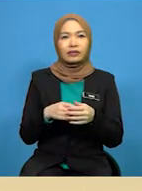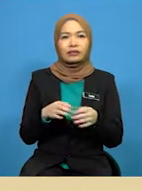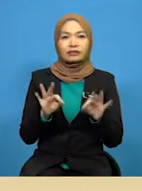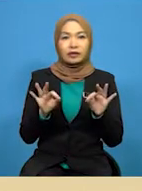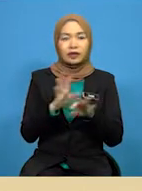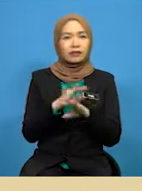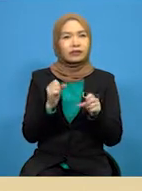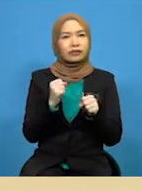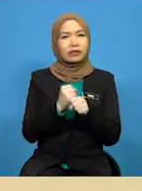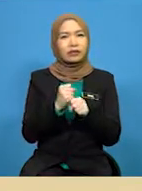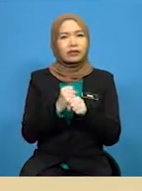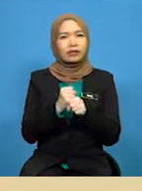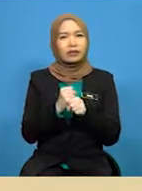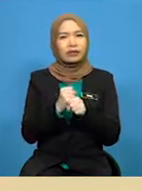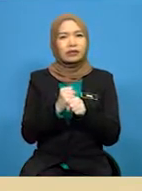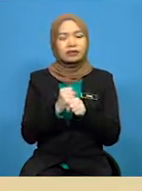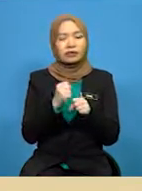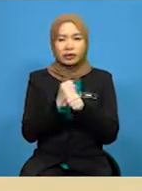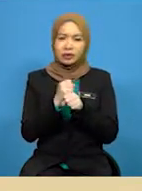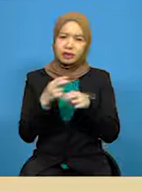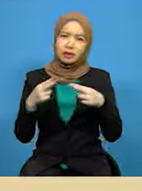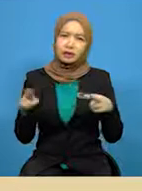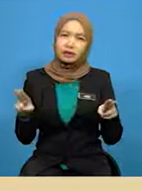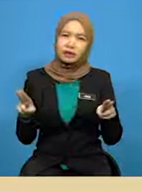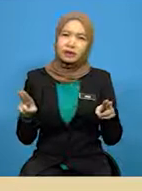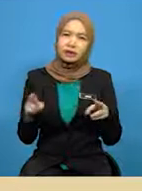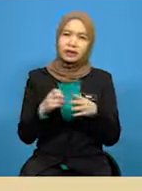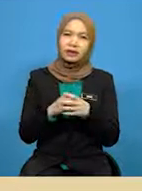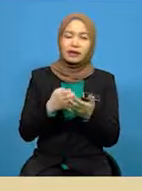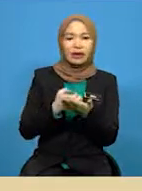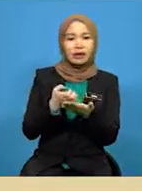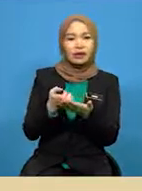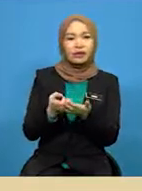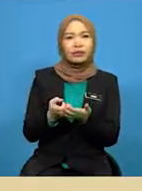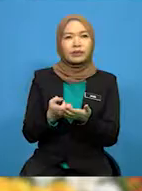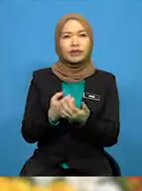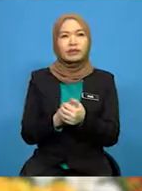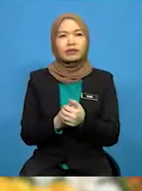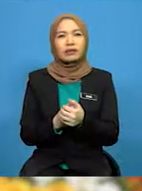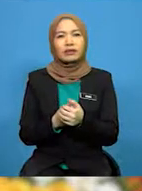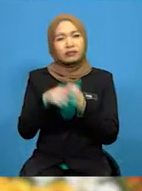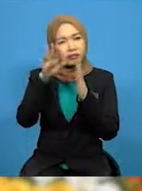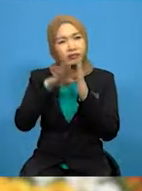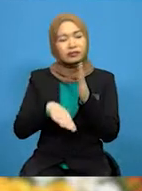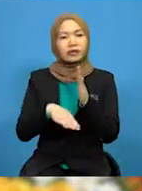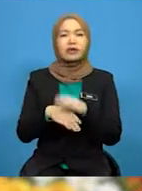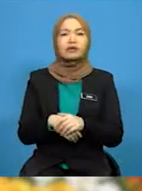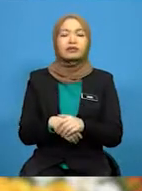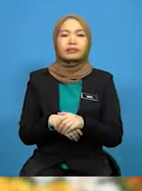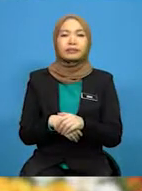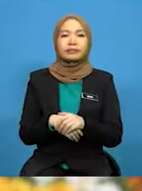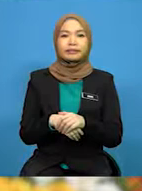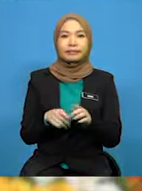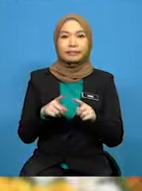jumlah tenaga buruh yang tidak melakukan sebarang kegiatan ekonomi tetapi aktif mencari pekerjaan. Jadi semua negara